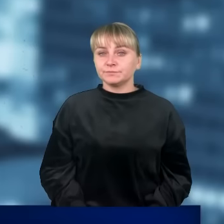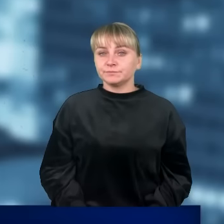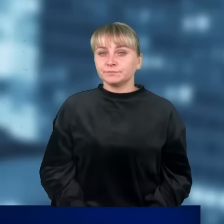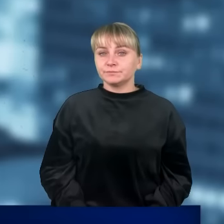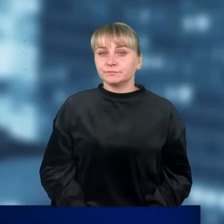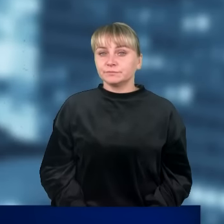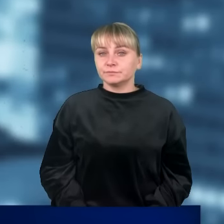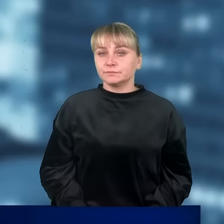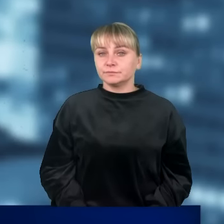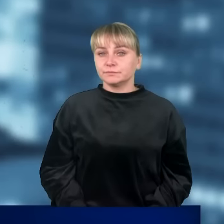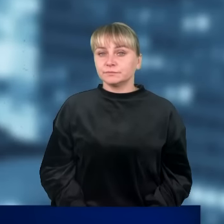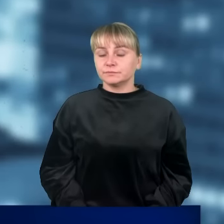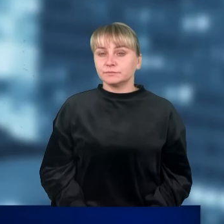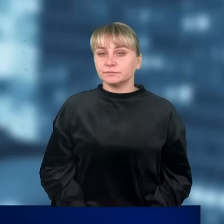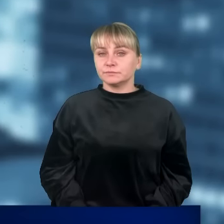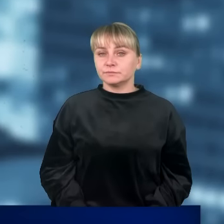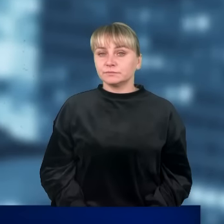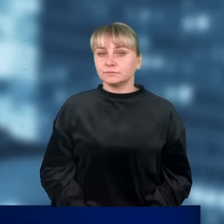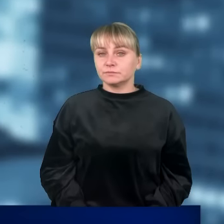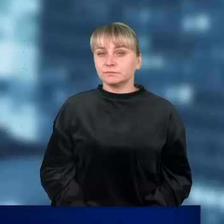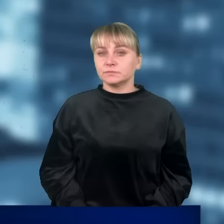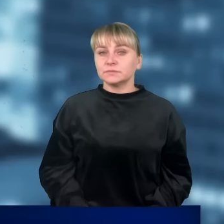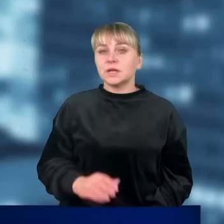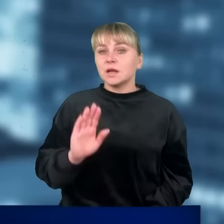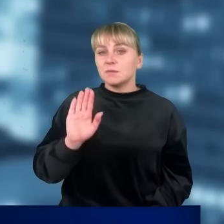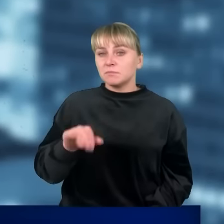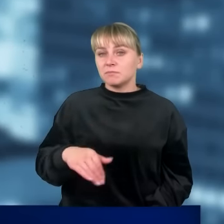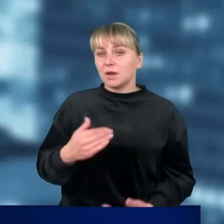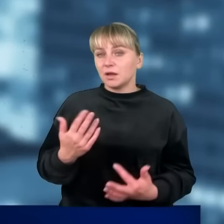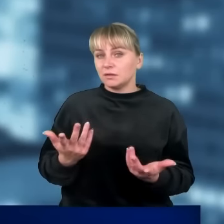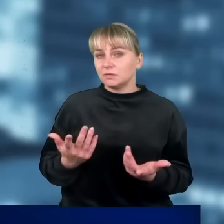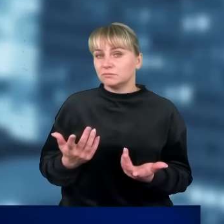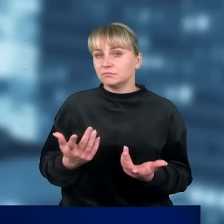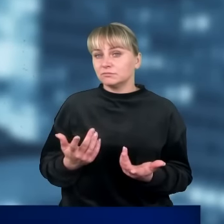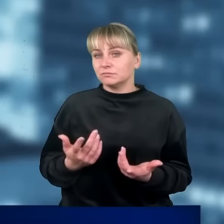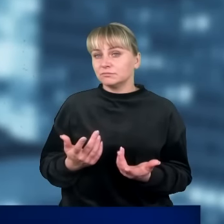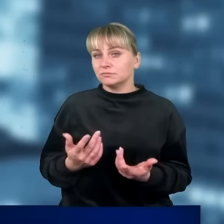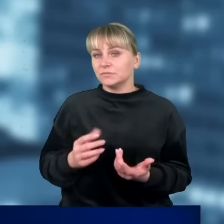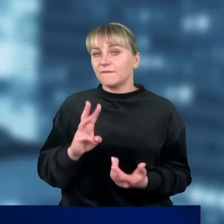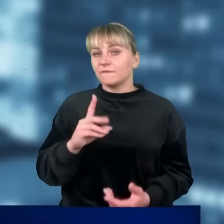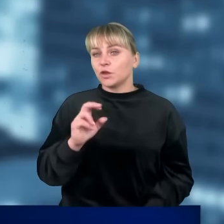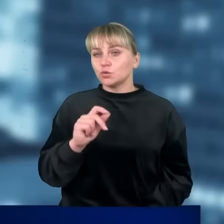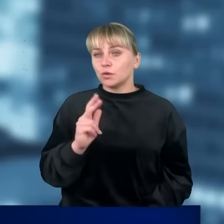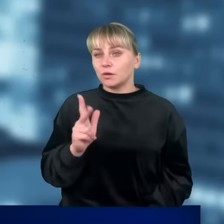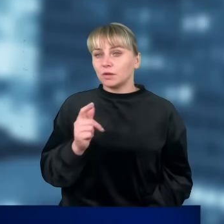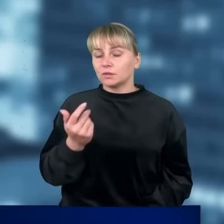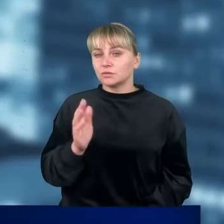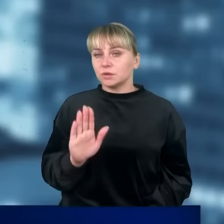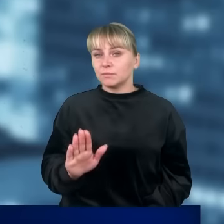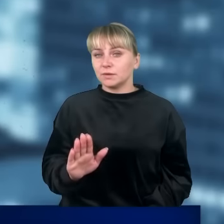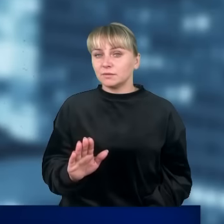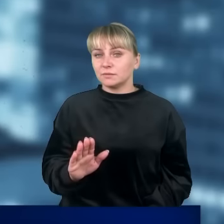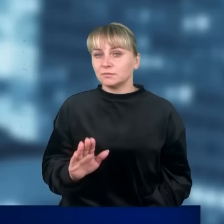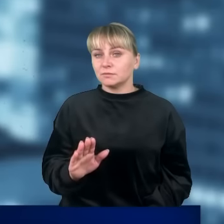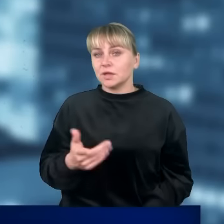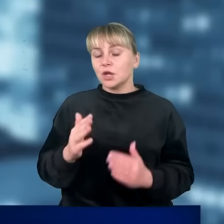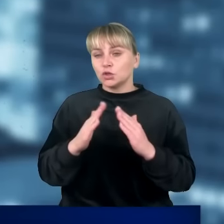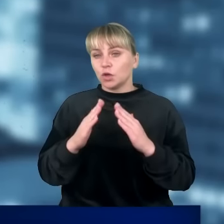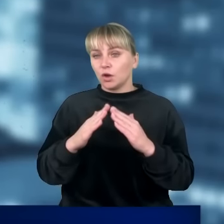no biedny jest, no, ma raptem tam, co on ma, ten Dariusz Wieczorek, minister nauki. Dom